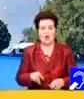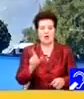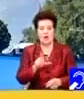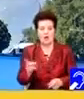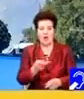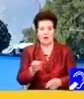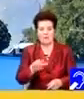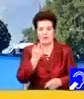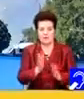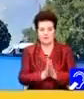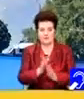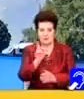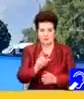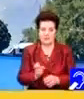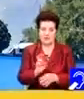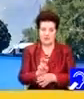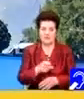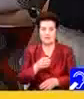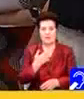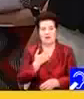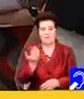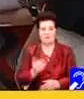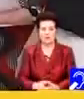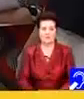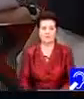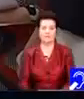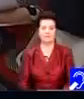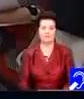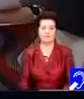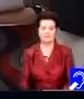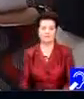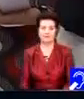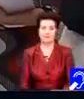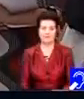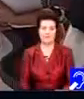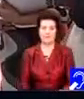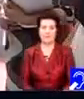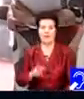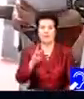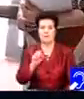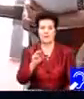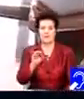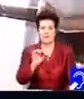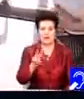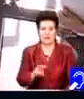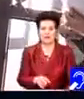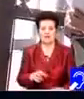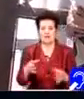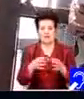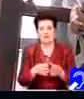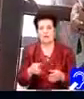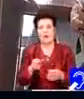concurenți au îndemnat toți alegătorii indeciși să iasă la vot. Matinal a fost candidatul Partidului